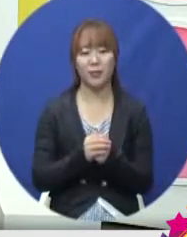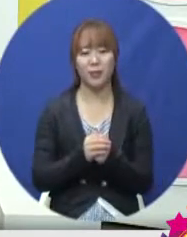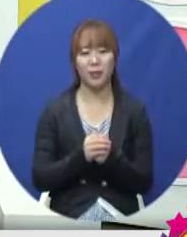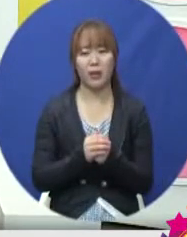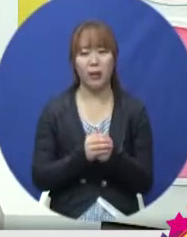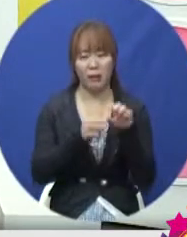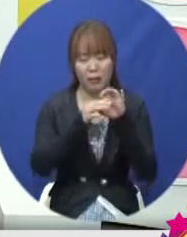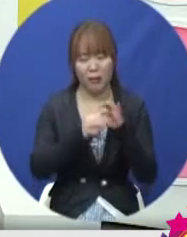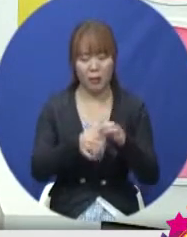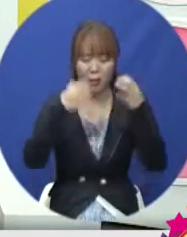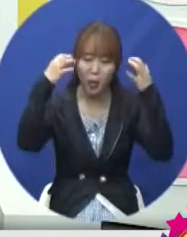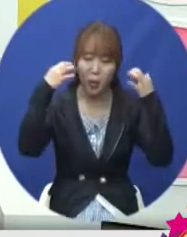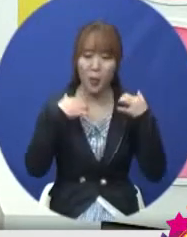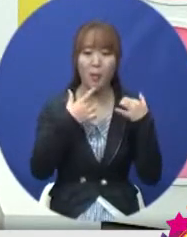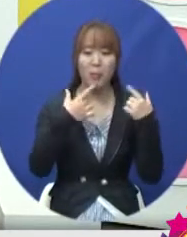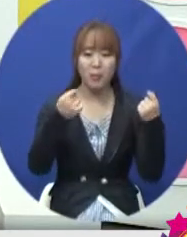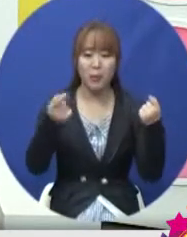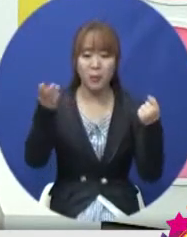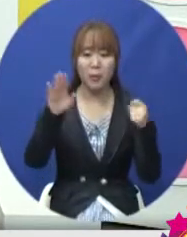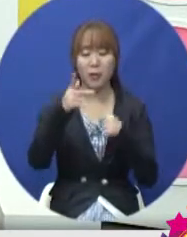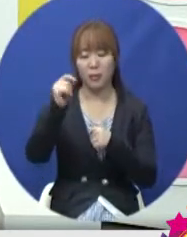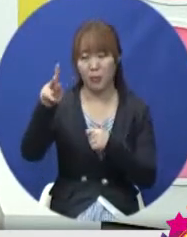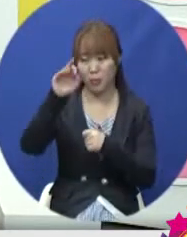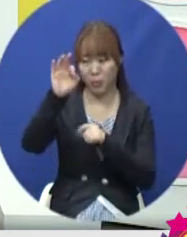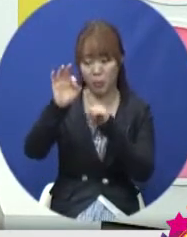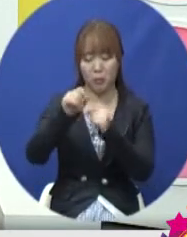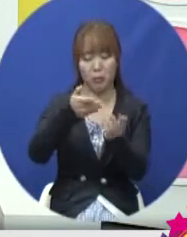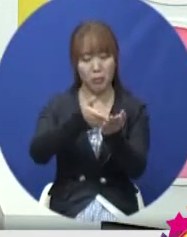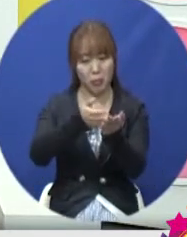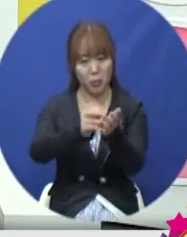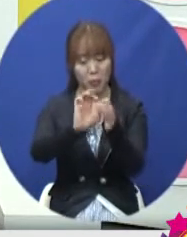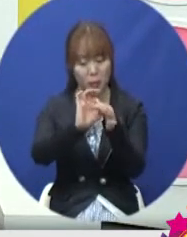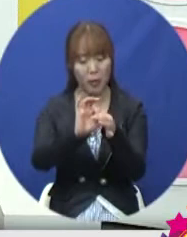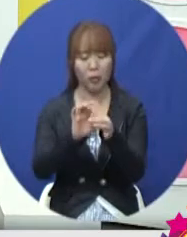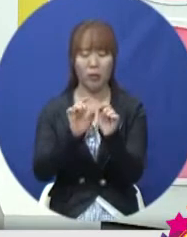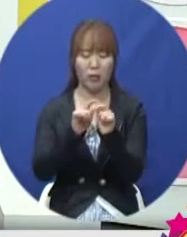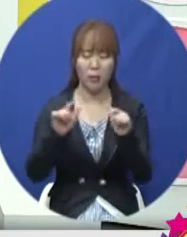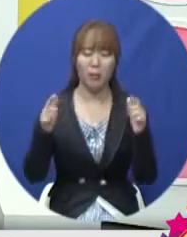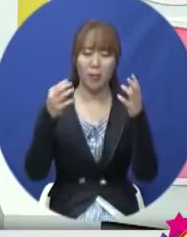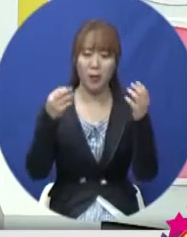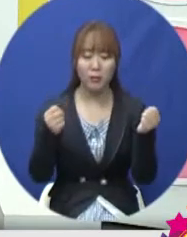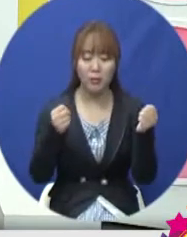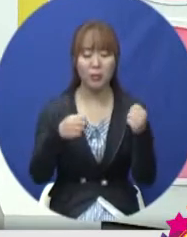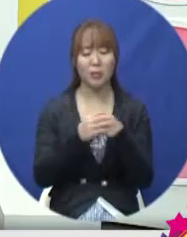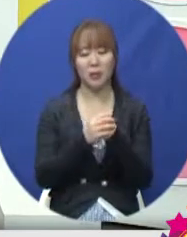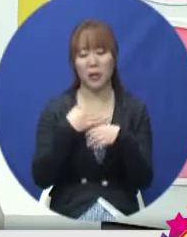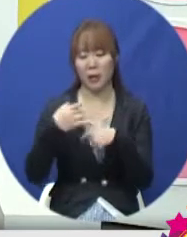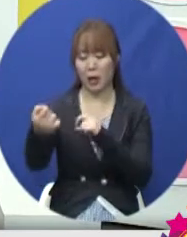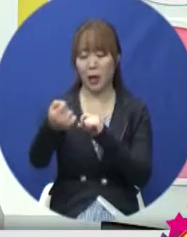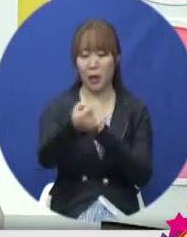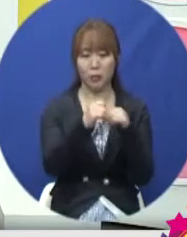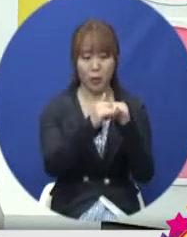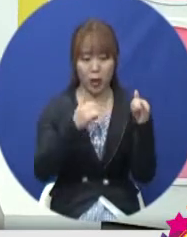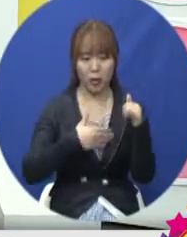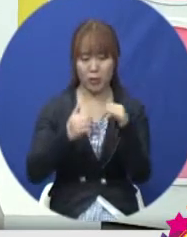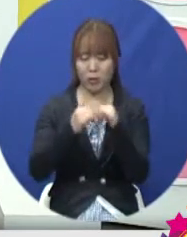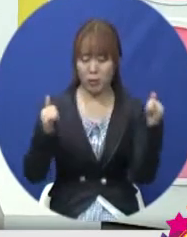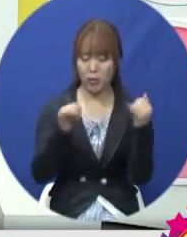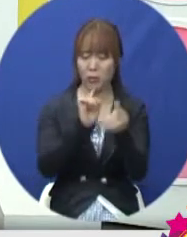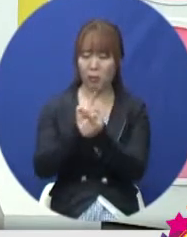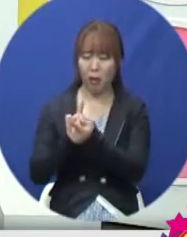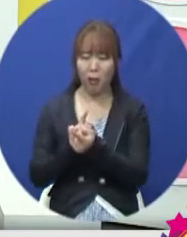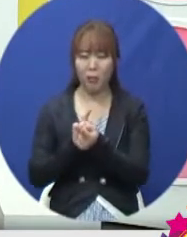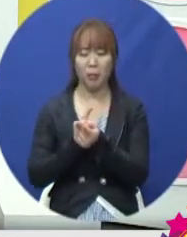연일 무더위가 지속이 되고 있지만은 텔레비전에서 네. 뭐 뉴스를 통해서도 그렇고 정말 네. 가까이에 지인분들을 만나도